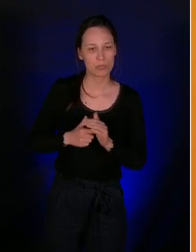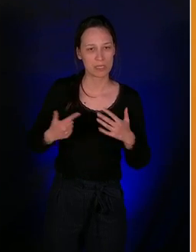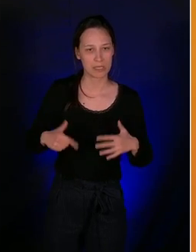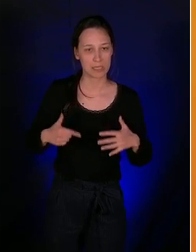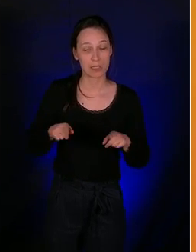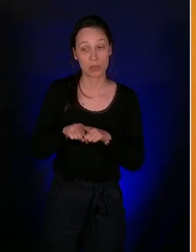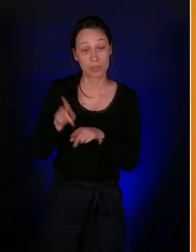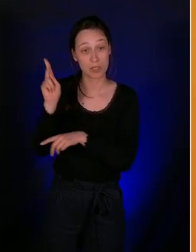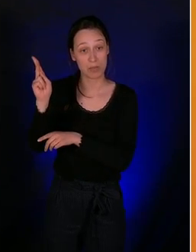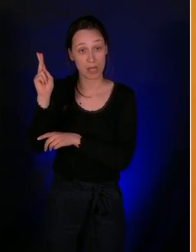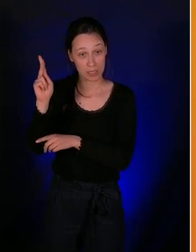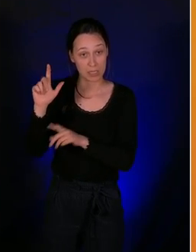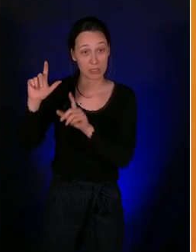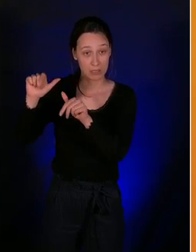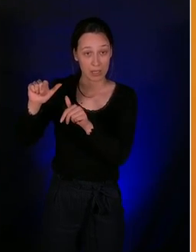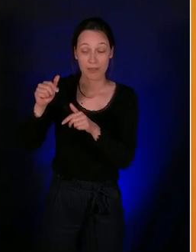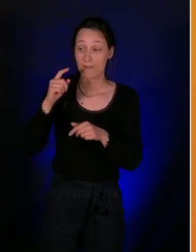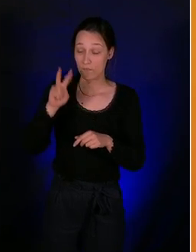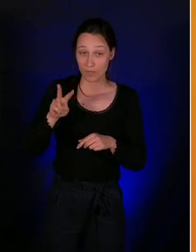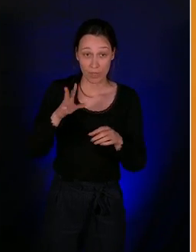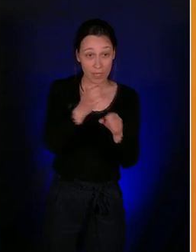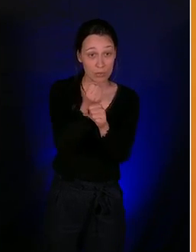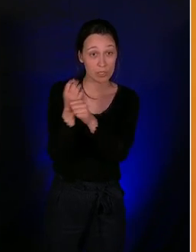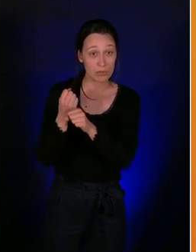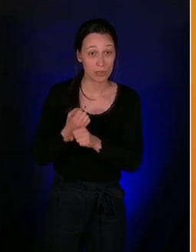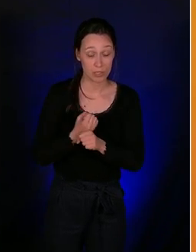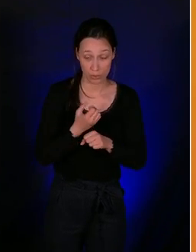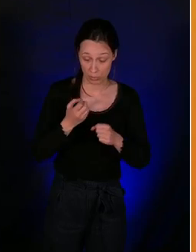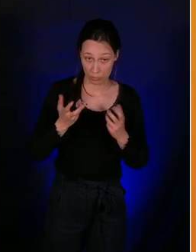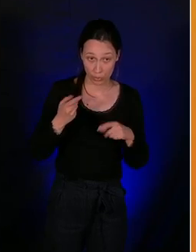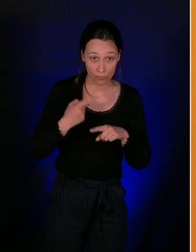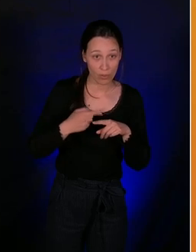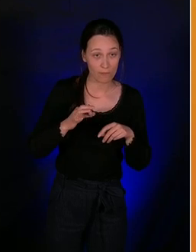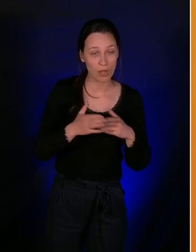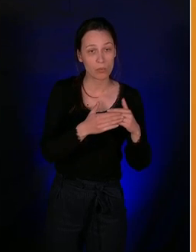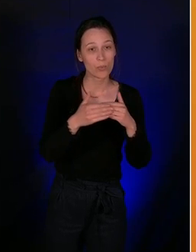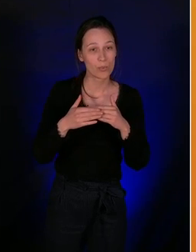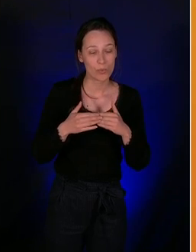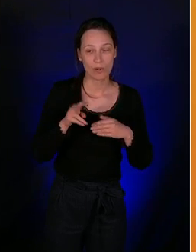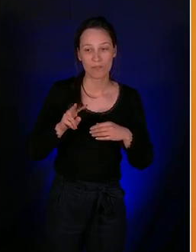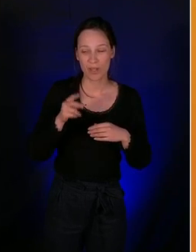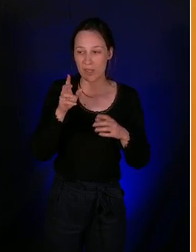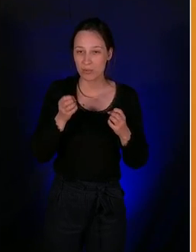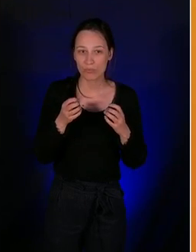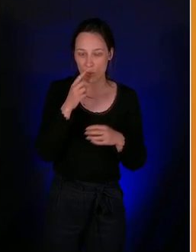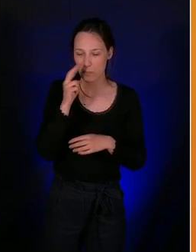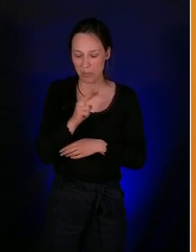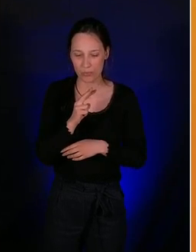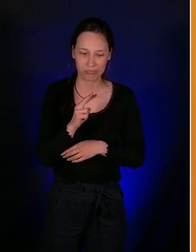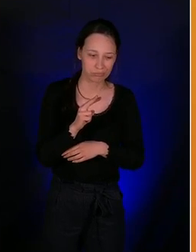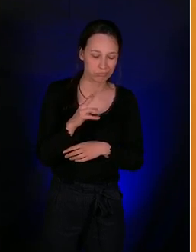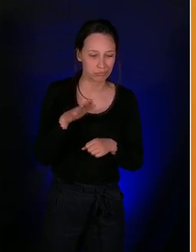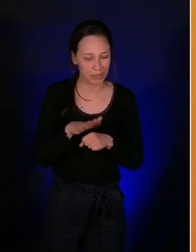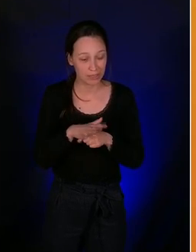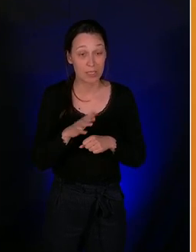avec des victoires locales. Des victoires sur des sujets qui parfois peuvent paraître peut-être pas forcément à la hauteur, mais qui en tout cas pour de nombreux travailleurs ont des